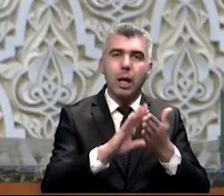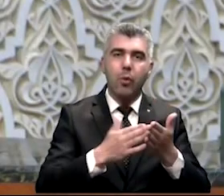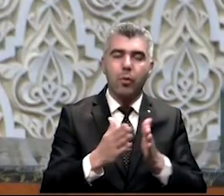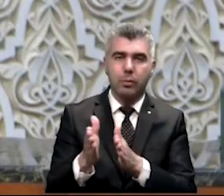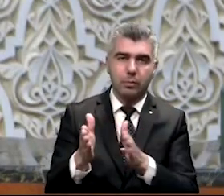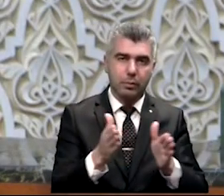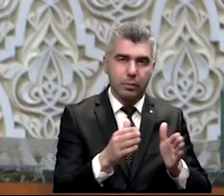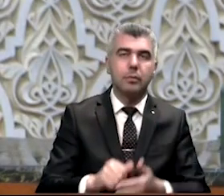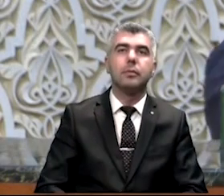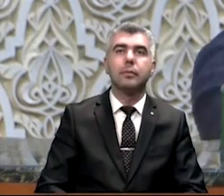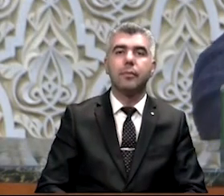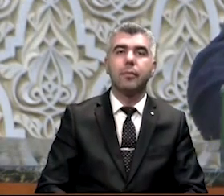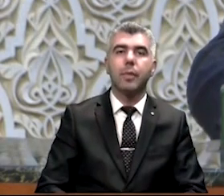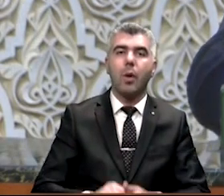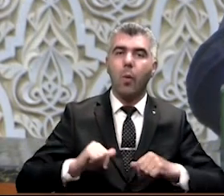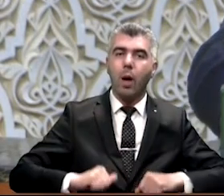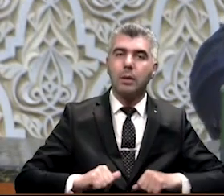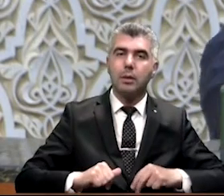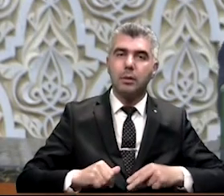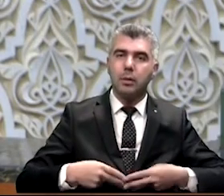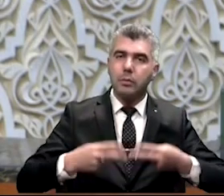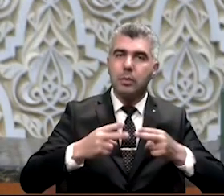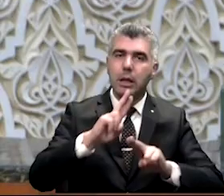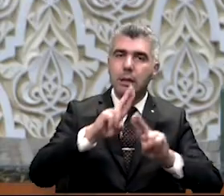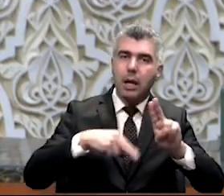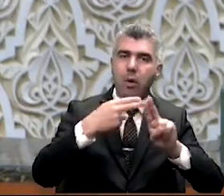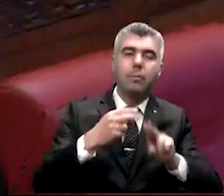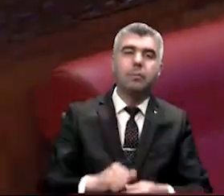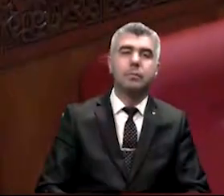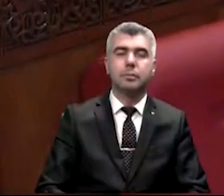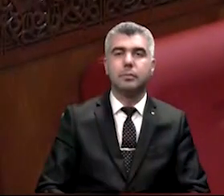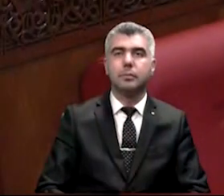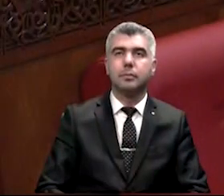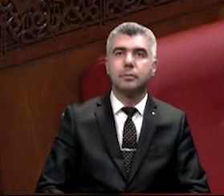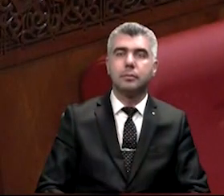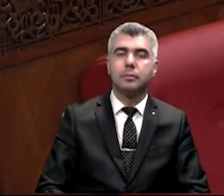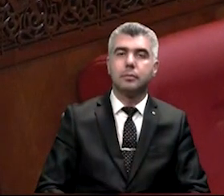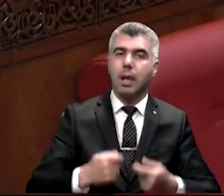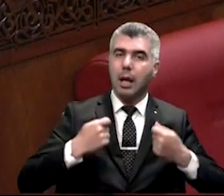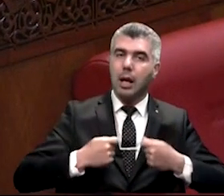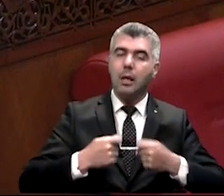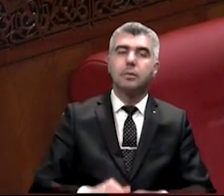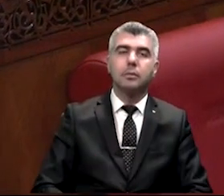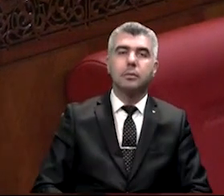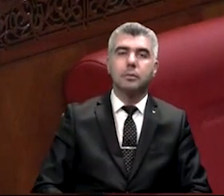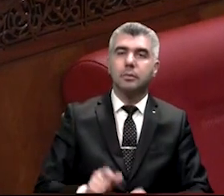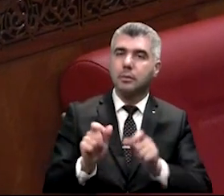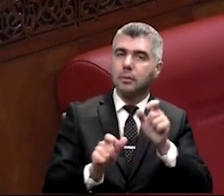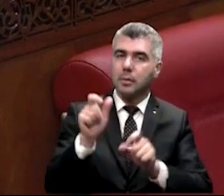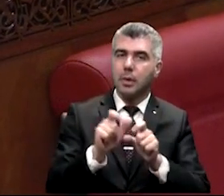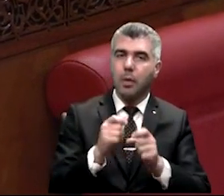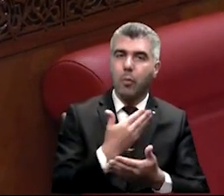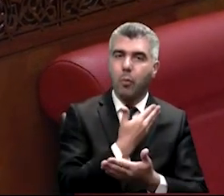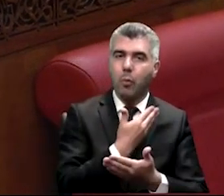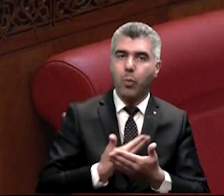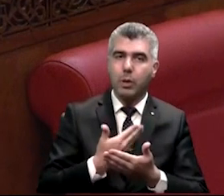شكرا كلمه لكم السيد الوزير للجواب السيد الرئيس المحترم السيدات والساده المستشارون